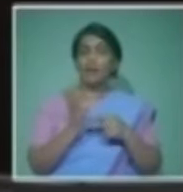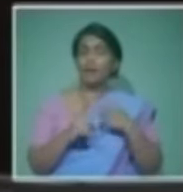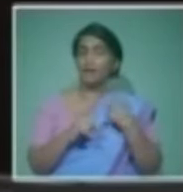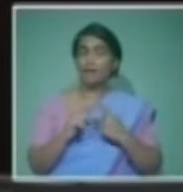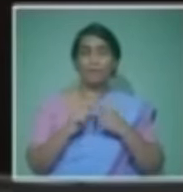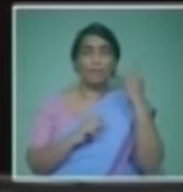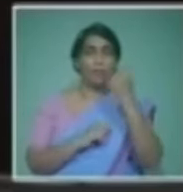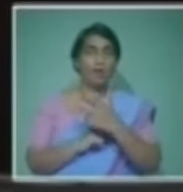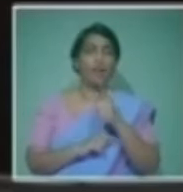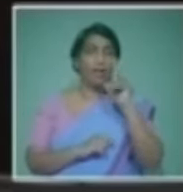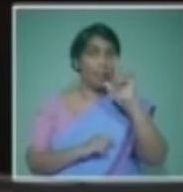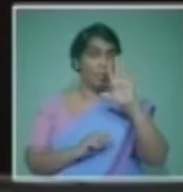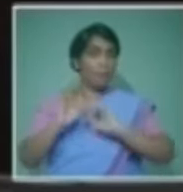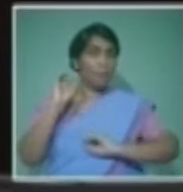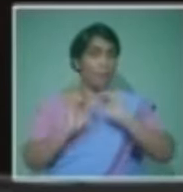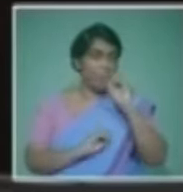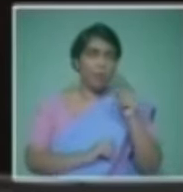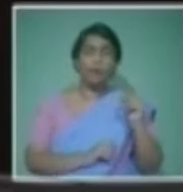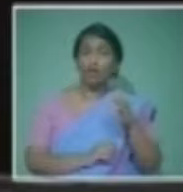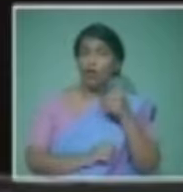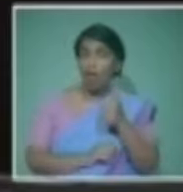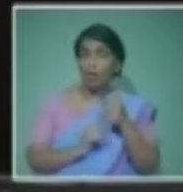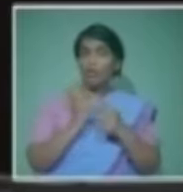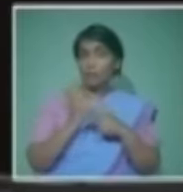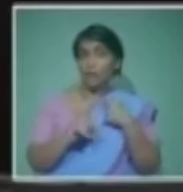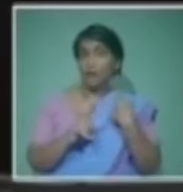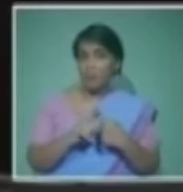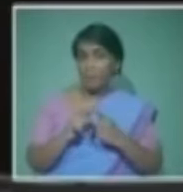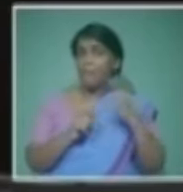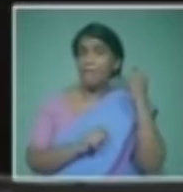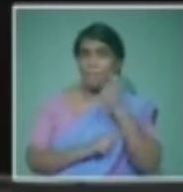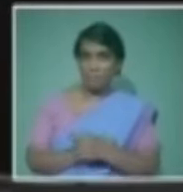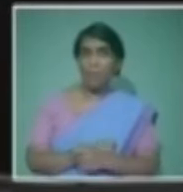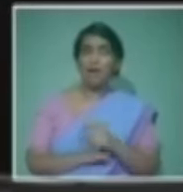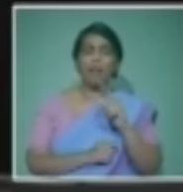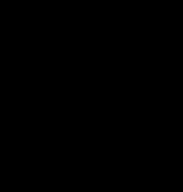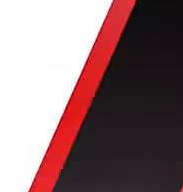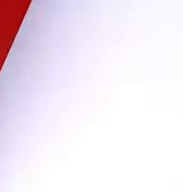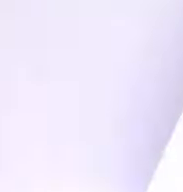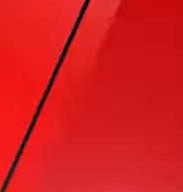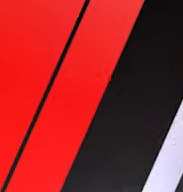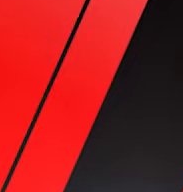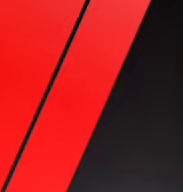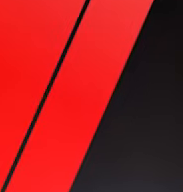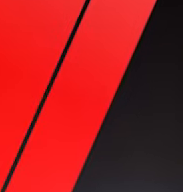නැහැ. 75%ක්වත් හොඳටම බදු ගෙවනවායි කියන කෙනත් ගෙවන්නේ 75%යි.